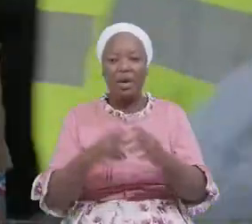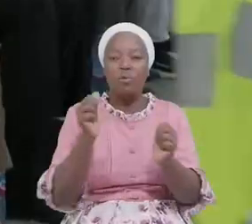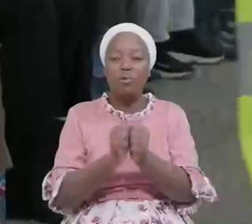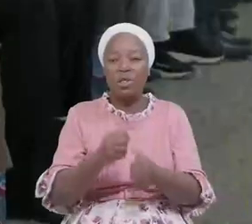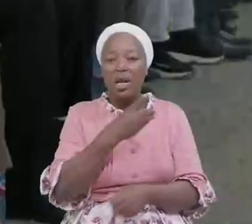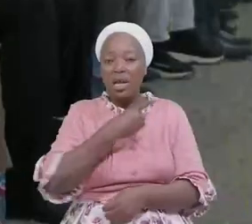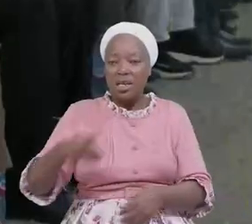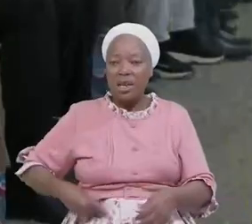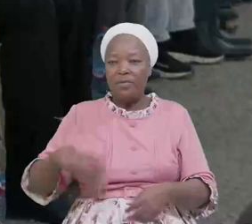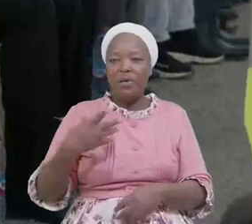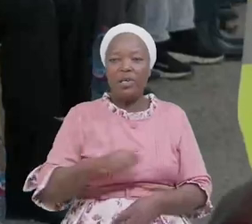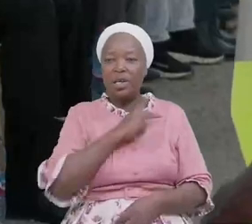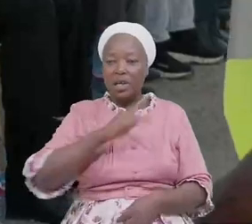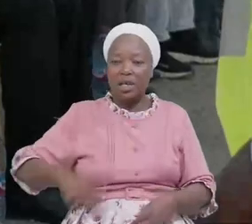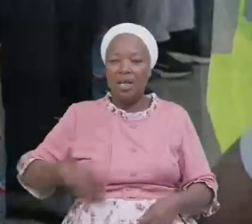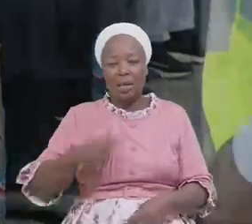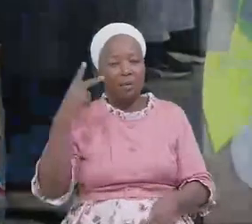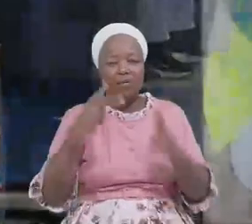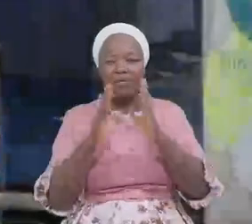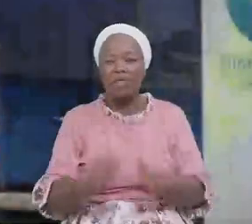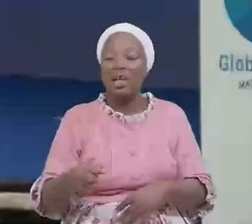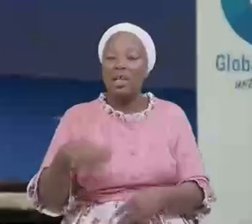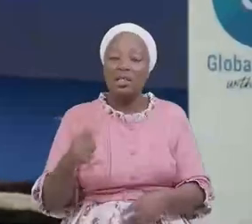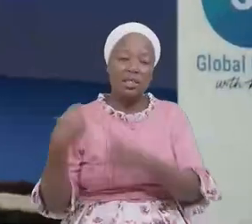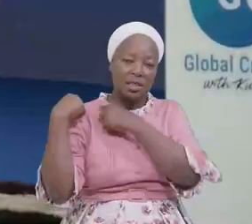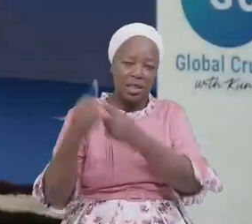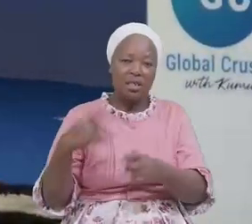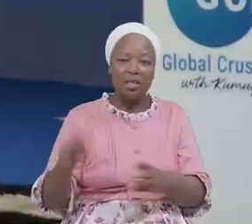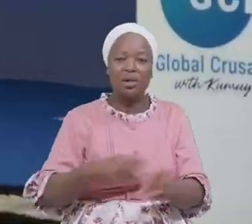Depuis le commencement du monde, David et les prophètes.